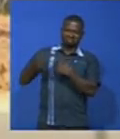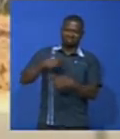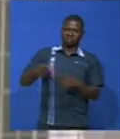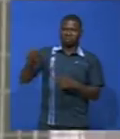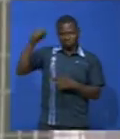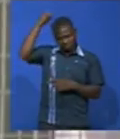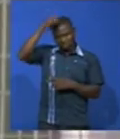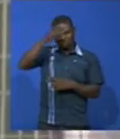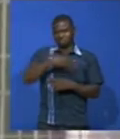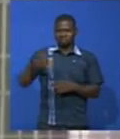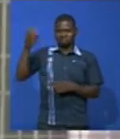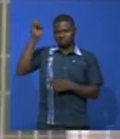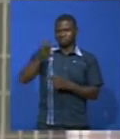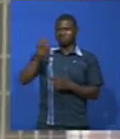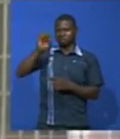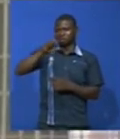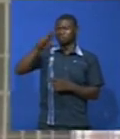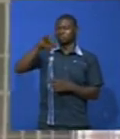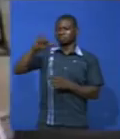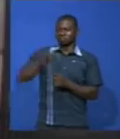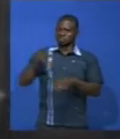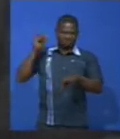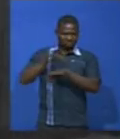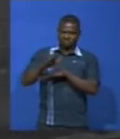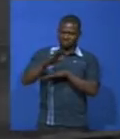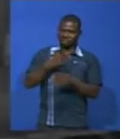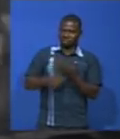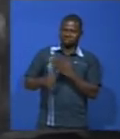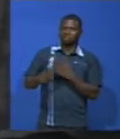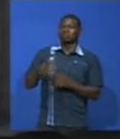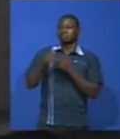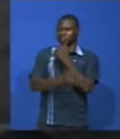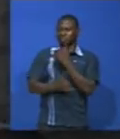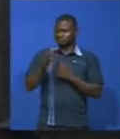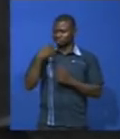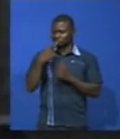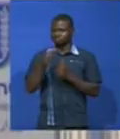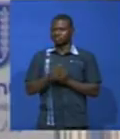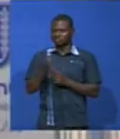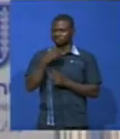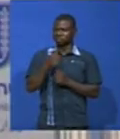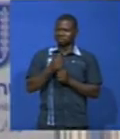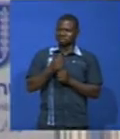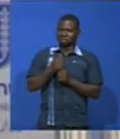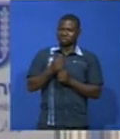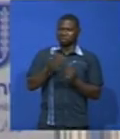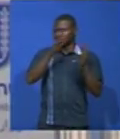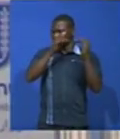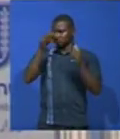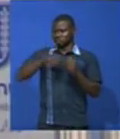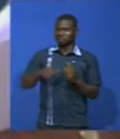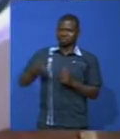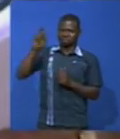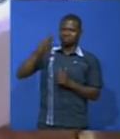plus brutales de la planète. Un renvoi dans leur pays est donc inenvisageable de l'aveu même de Benjamin Netanyahou. Il espérait que le Rwanda en accepte une